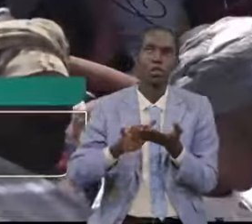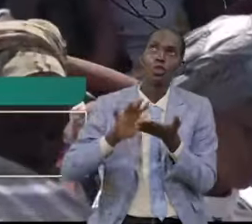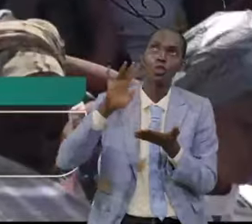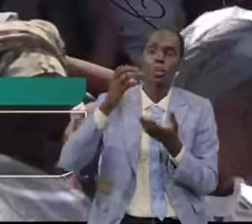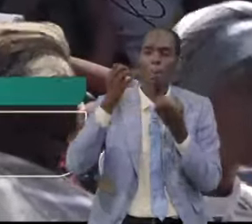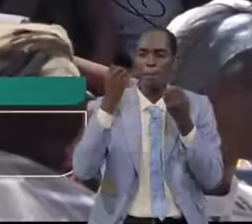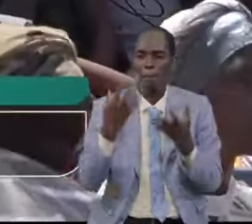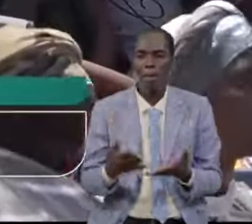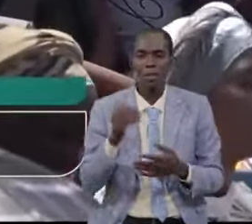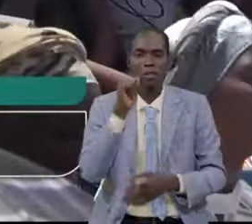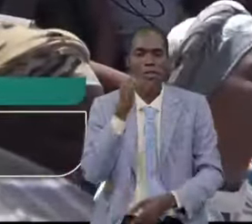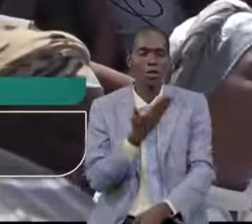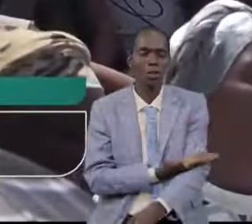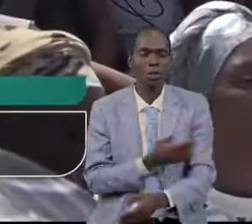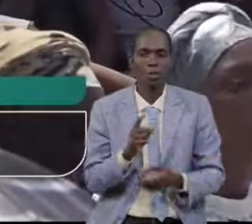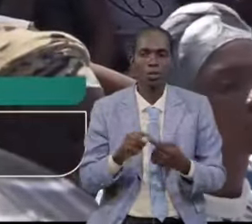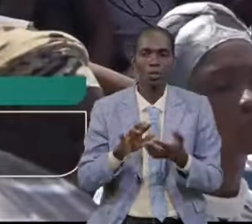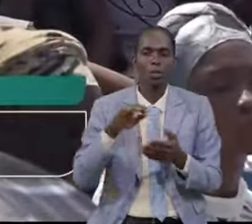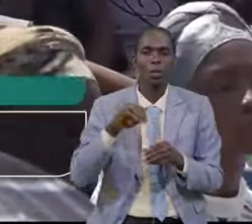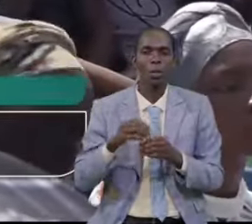conduire plusieurs filles à la gloire.